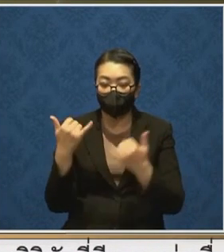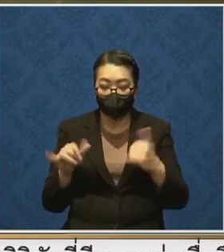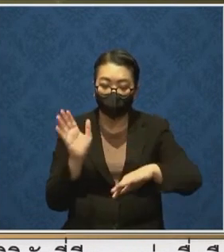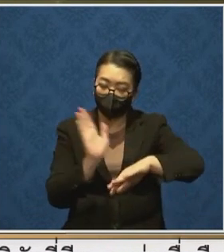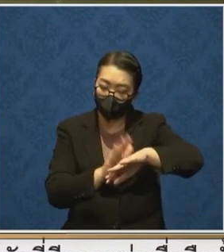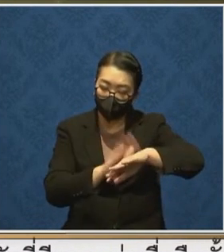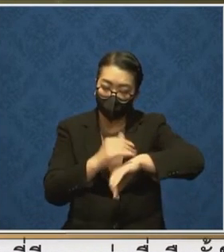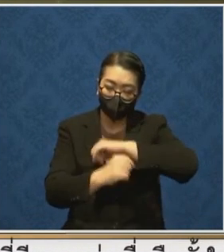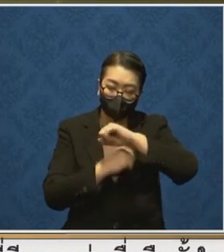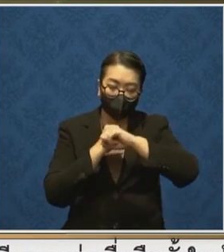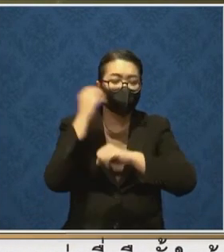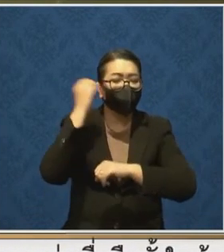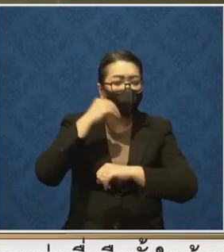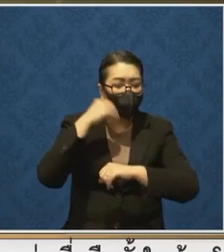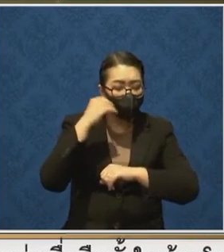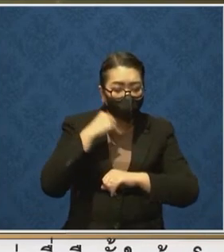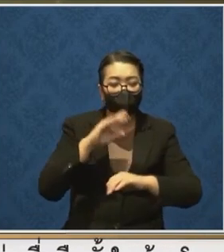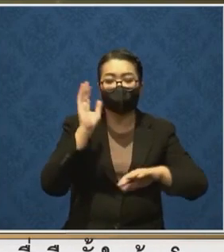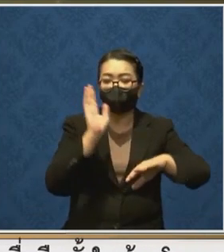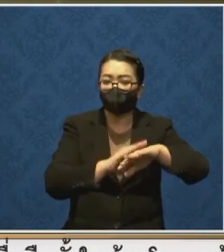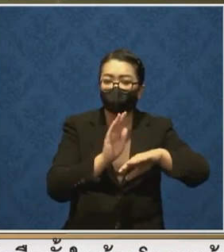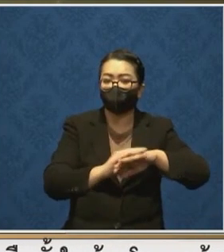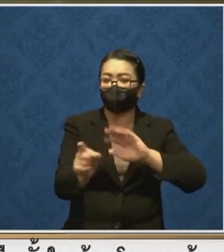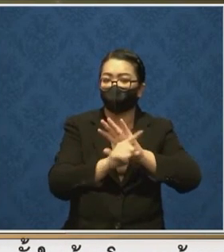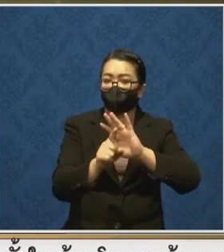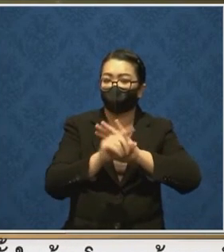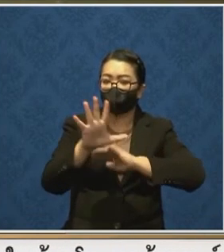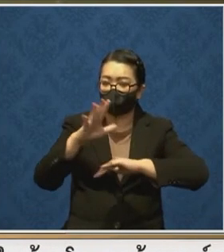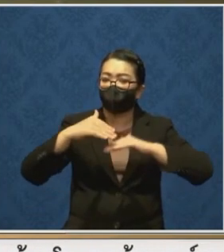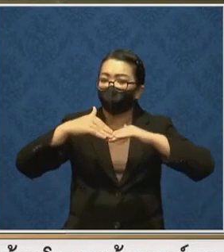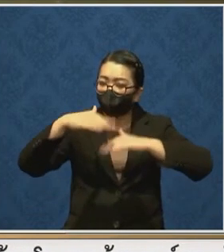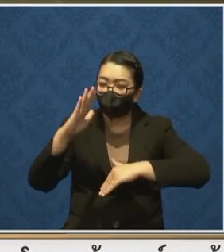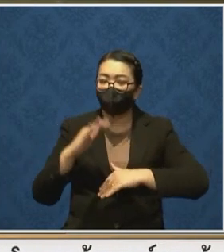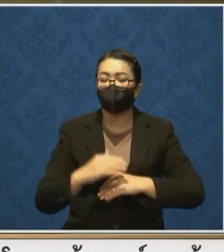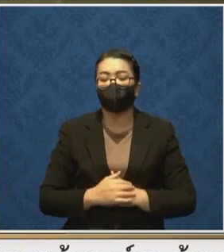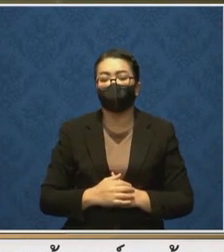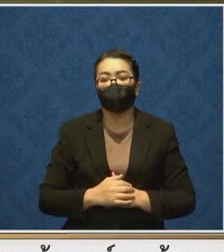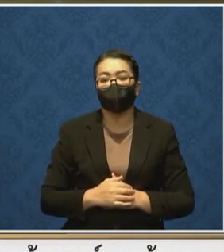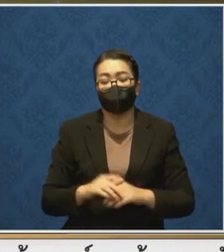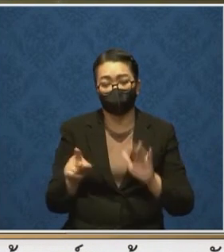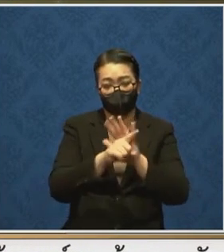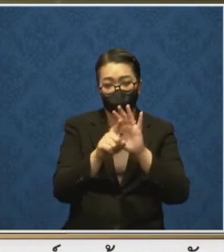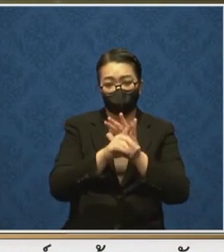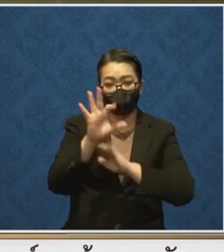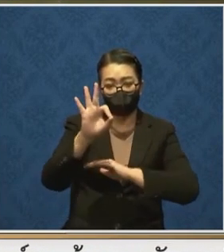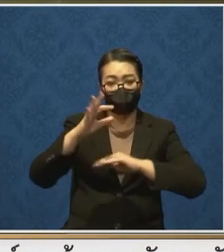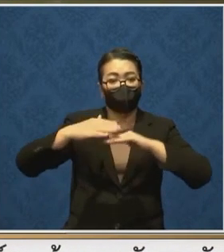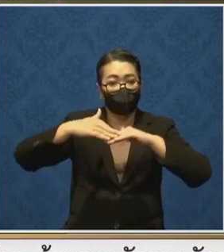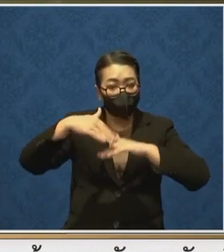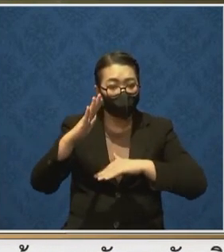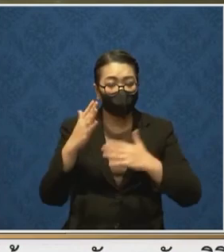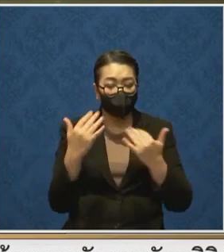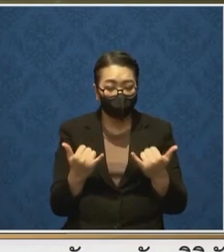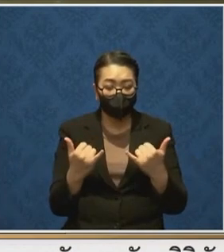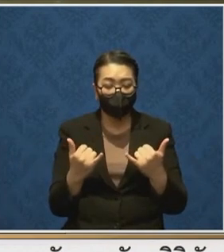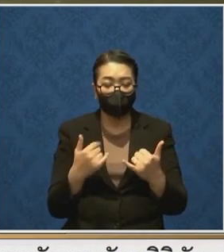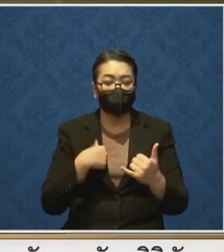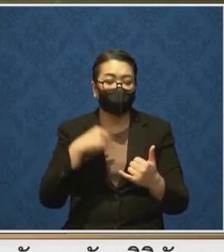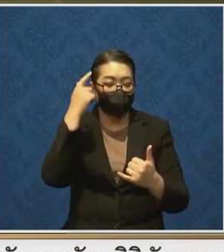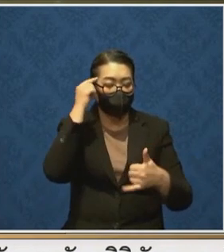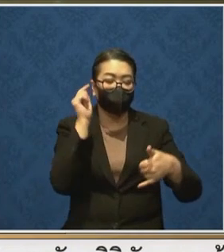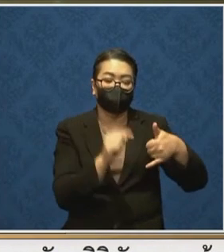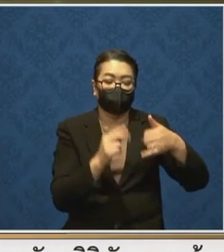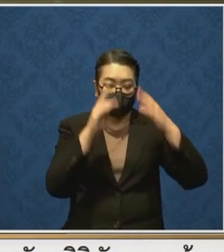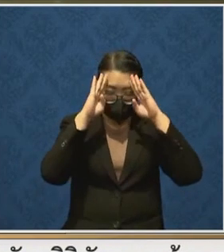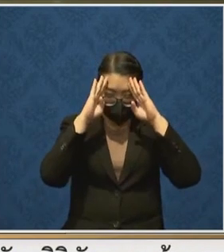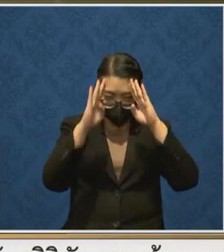ตทกปีรวมแล้วมีการเตือนไม่ต่ำกา 5 ครั้ง จะไม่ก่อ กวาค่ะ ครั้งอำเข เท่ากัวพ Caitlin goo deaf Australia กระท quienes